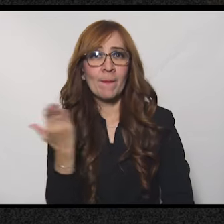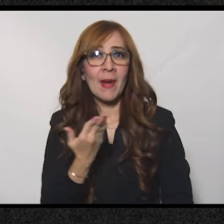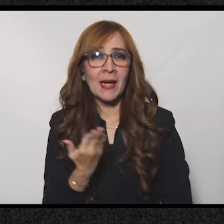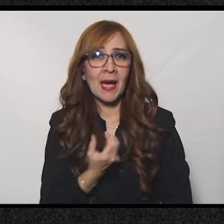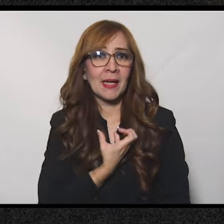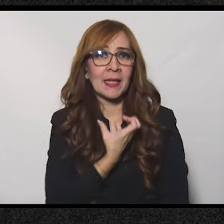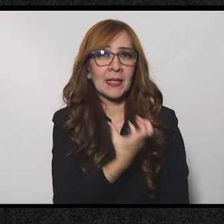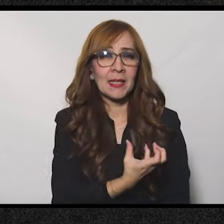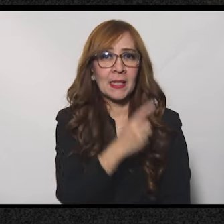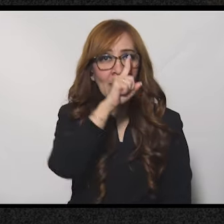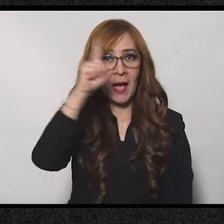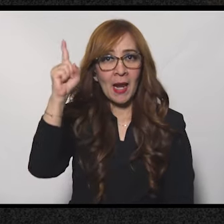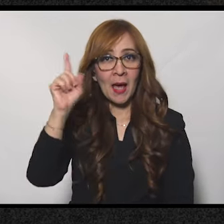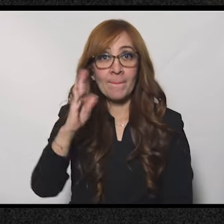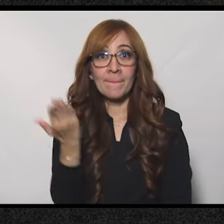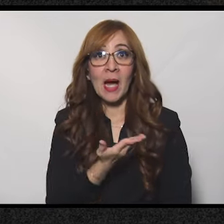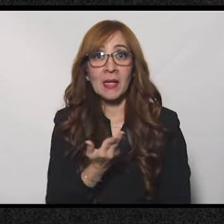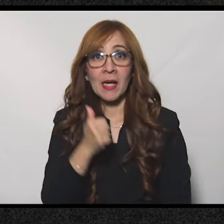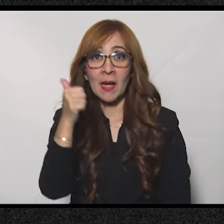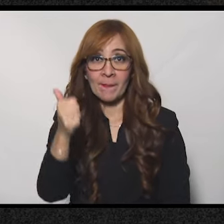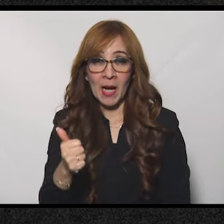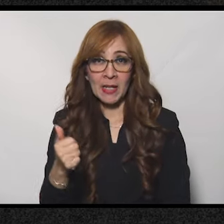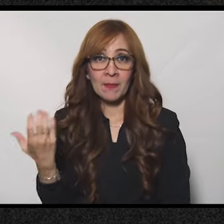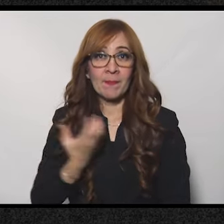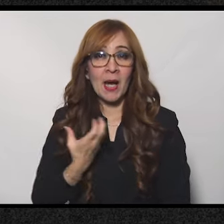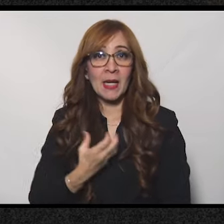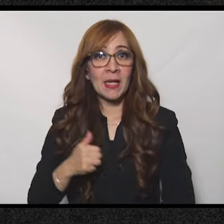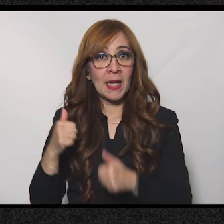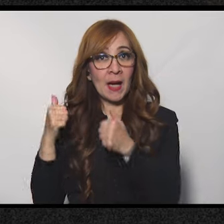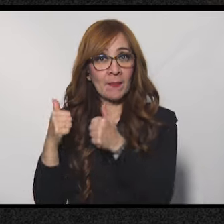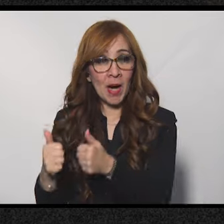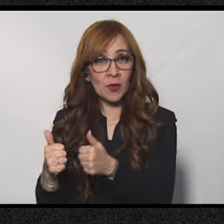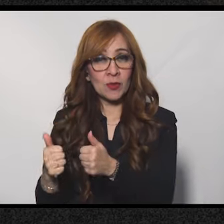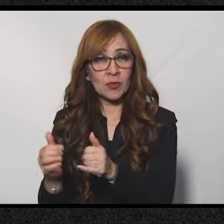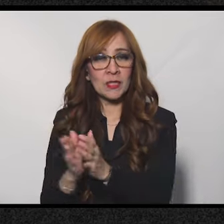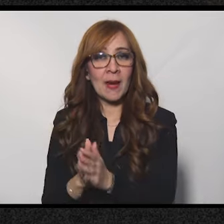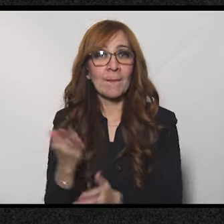kehendak Allah, apa yang baik, yang berkenan kepada Allah